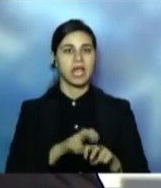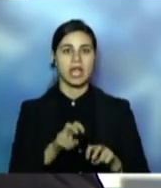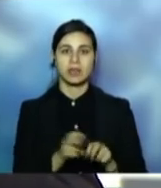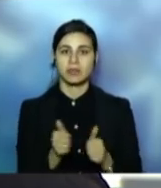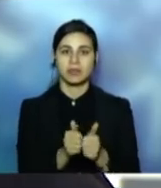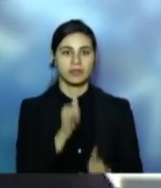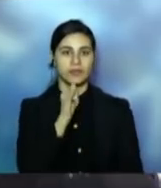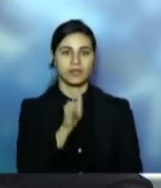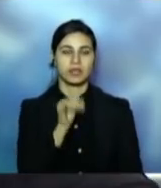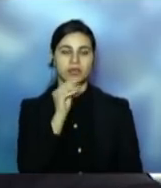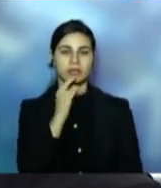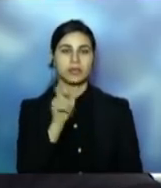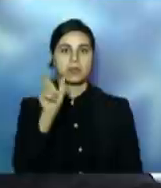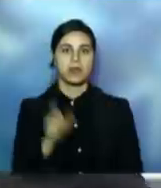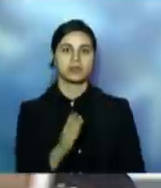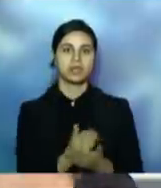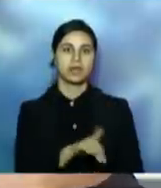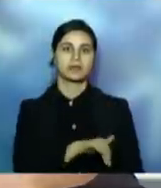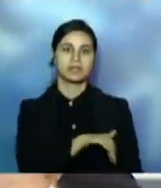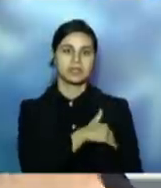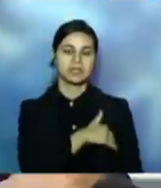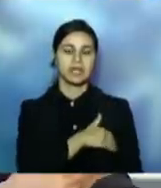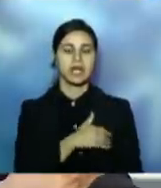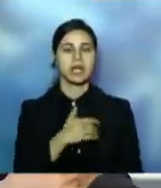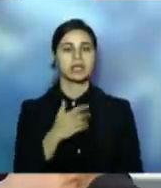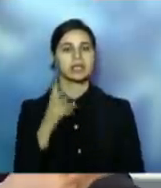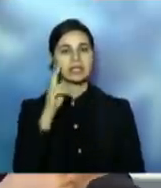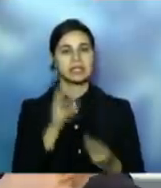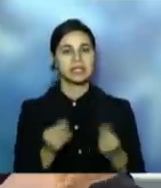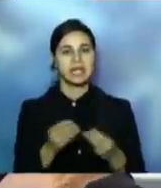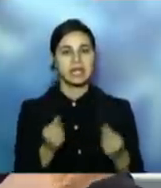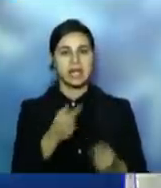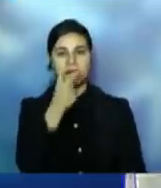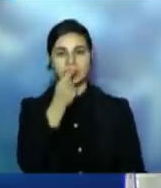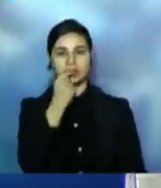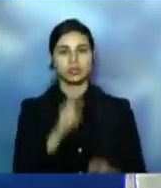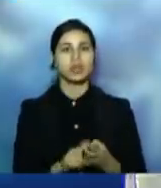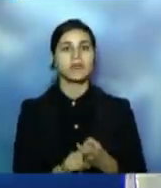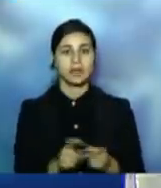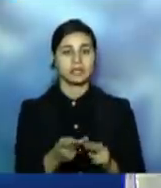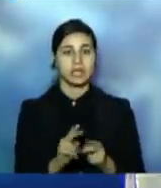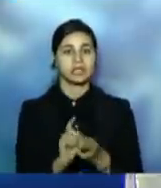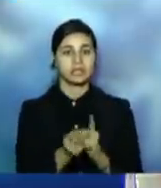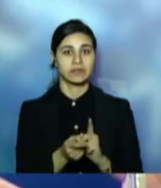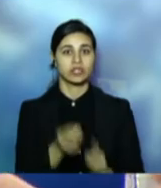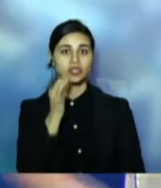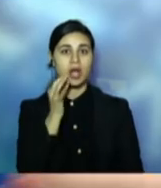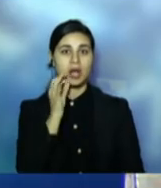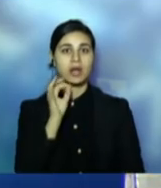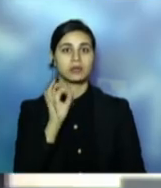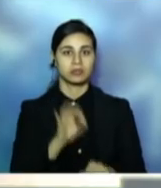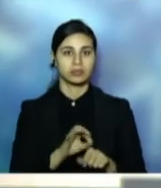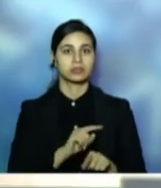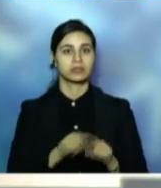არის გვერდზე, როდესაც ბავშვი აქვს სიცხე, დიარეა, ვირუსული ინფექცია. ეს ყველაფერი შაქრიანი დიაბეტის მიმდინარეობა.